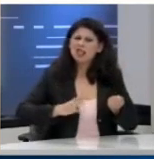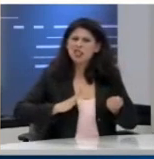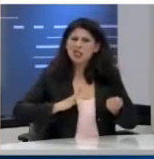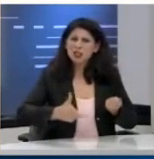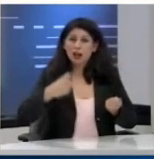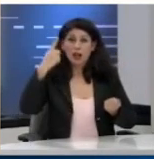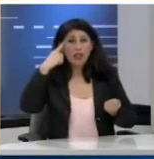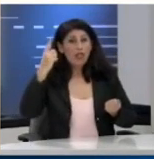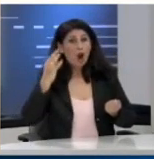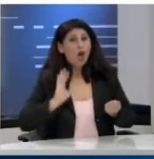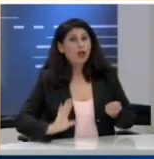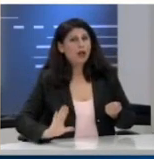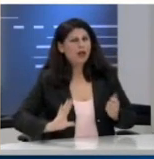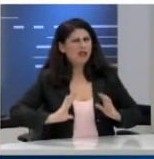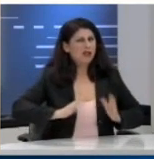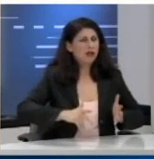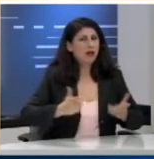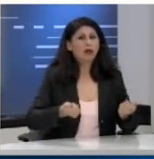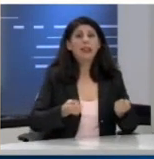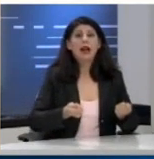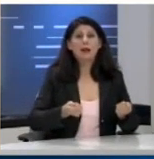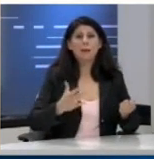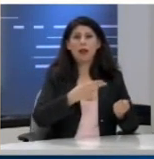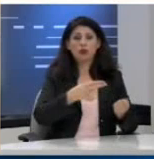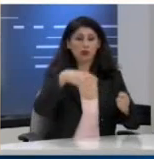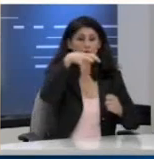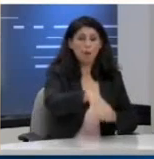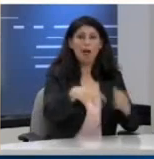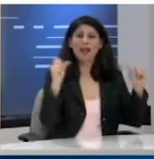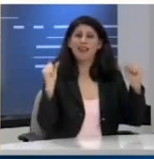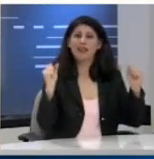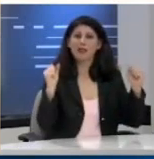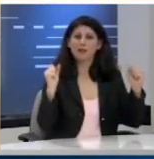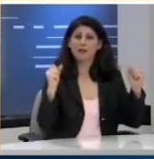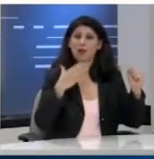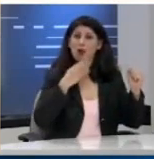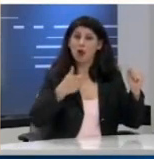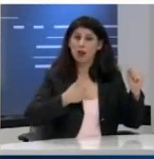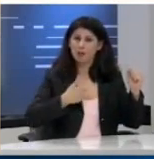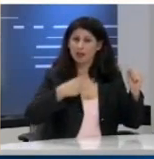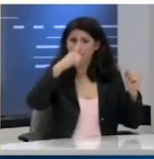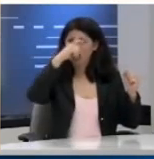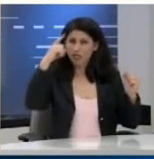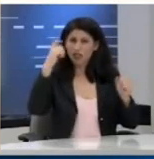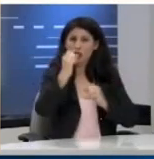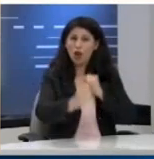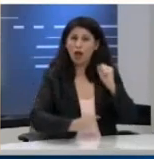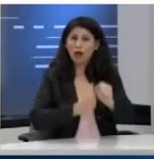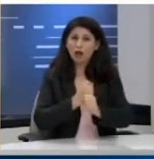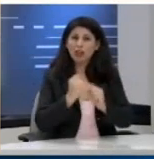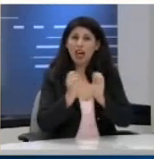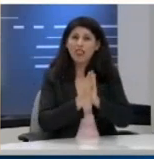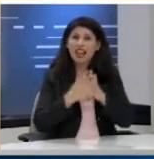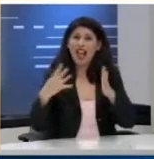ιδεολογικό σε όλα όσα κάναμε στην υγεία. Διότι εμείς στην υγεία φέραμε αυτά τα δύσκολα χρόνια 19.000